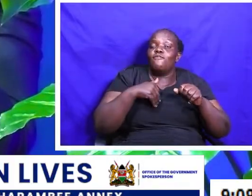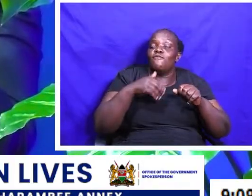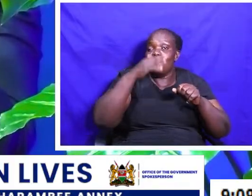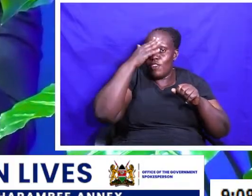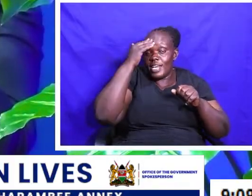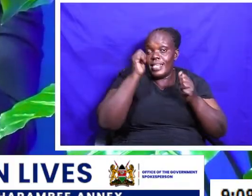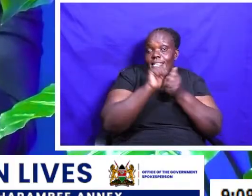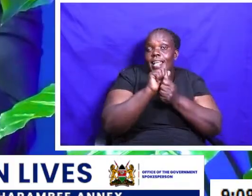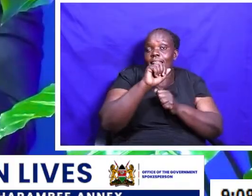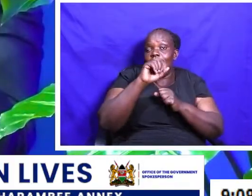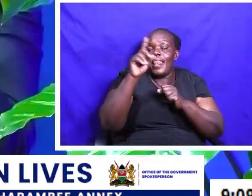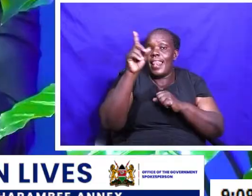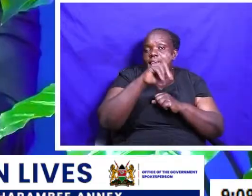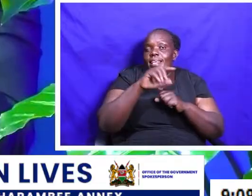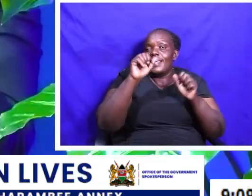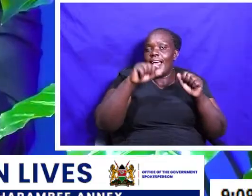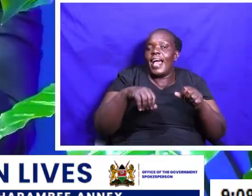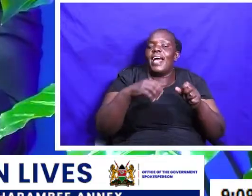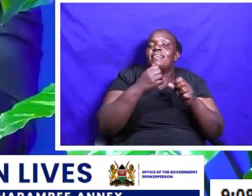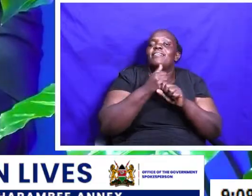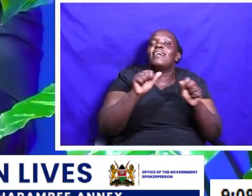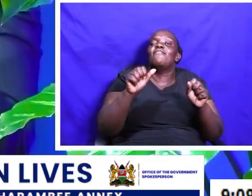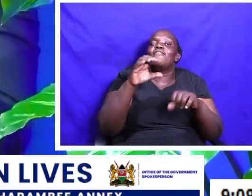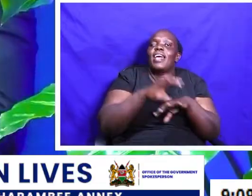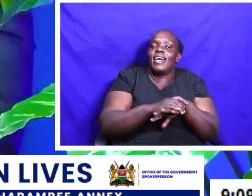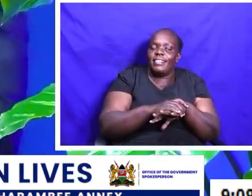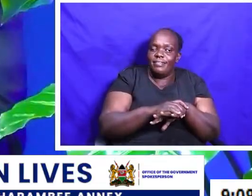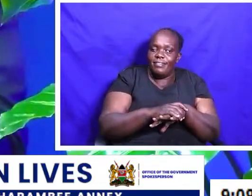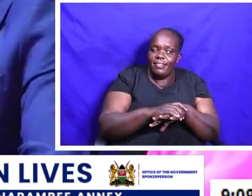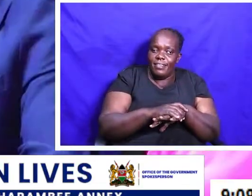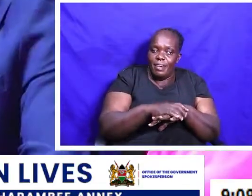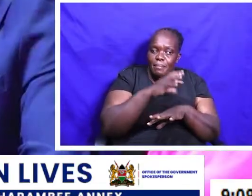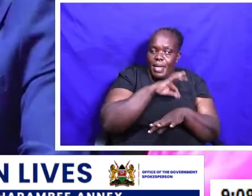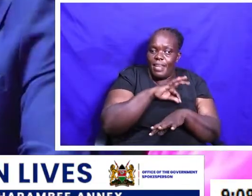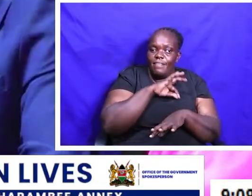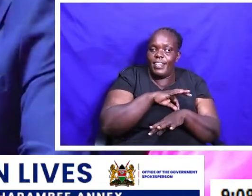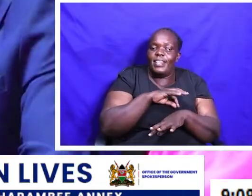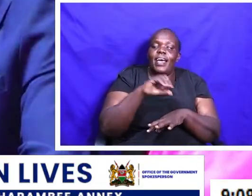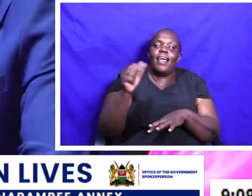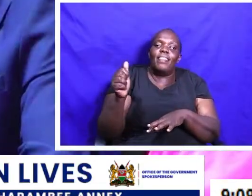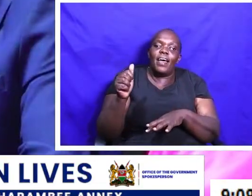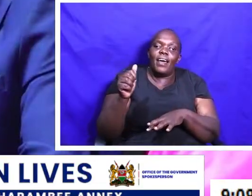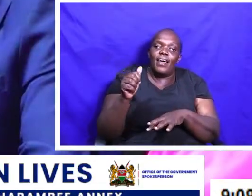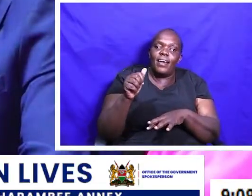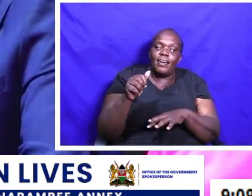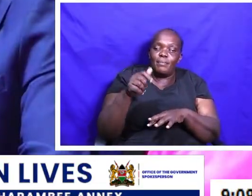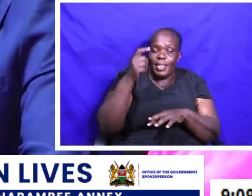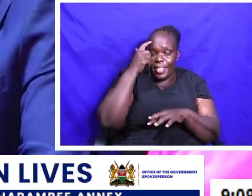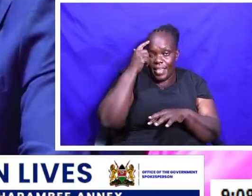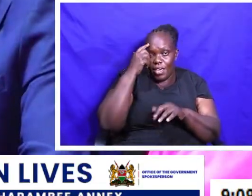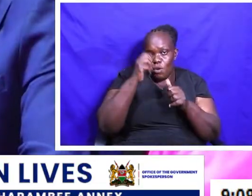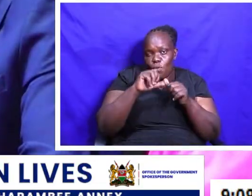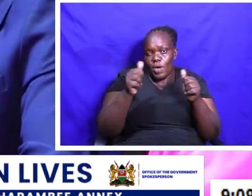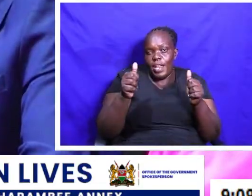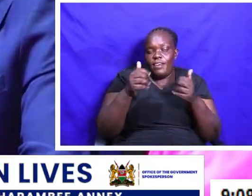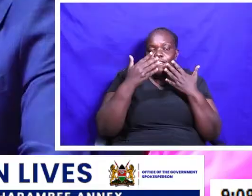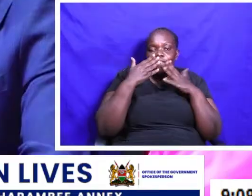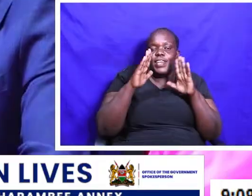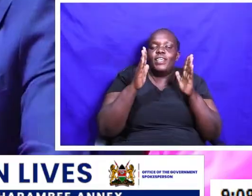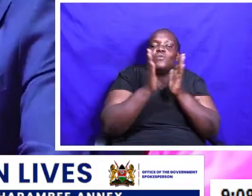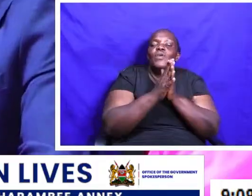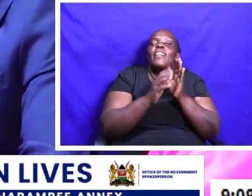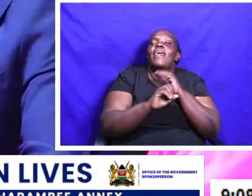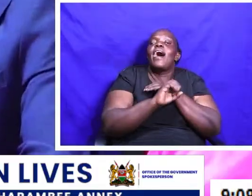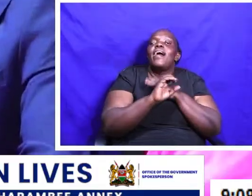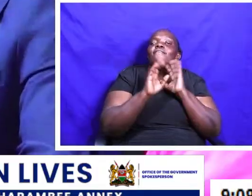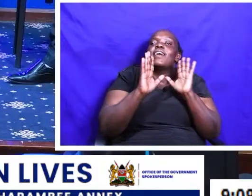usahau 10 days ukuje uvune. Wow, so hivyo ndo ni. Hiyo tutakuona vizuri nyuma ya hema, na nafikiri hiyo iko sawa kabisa.